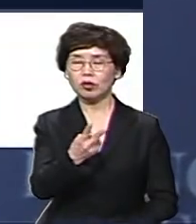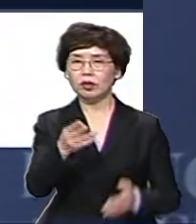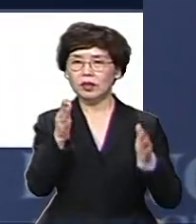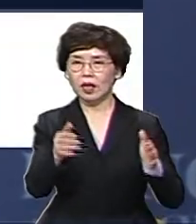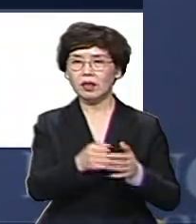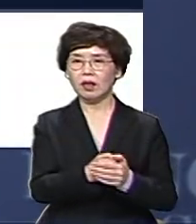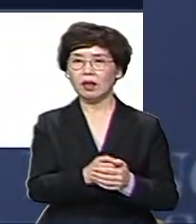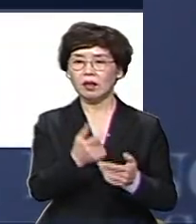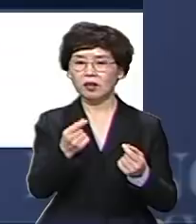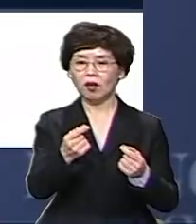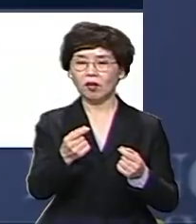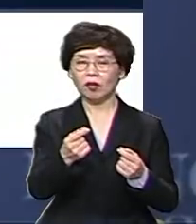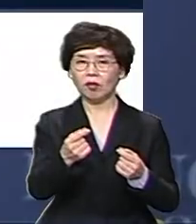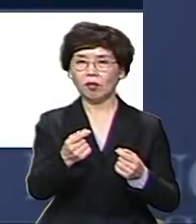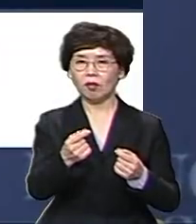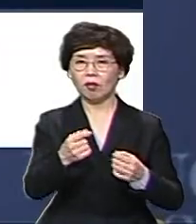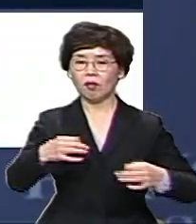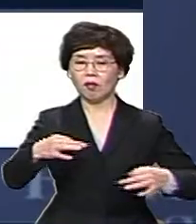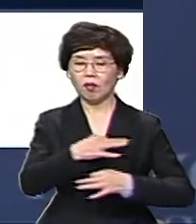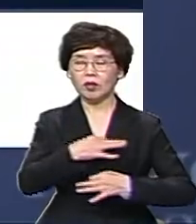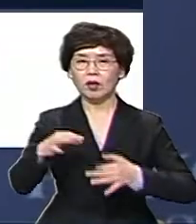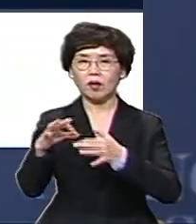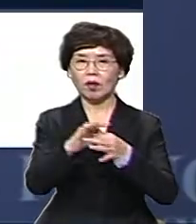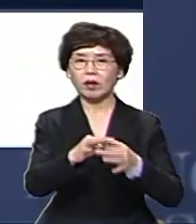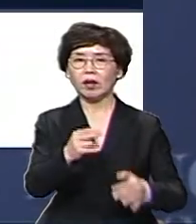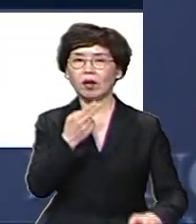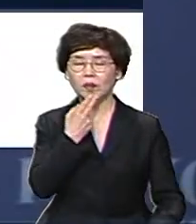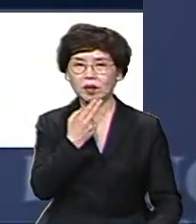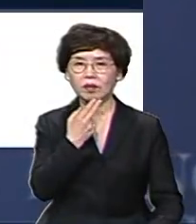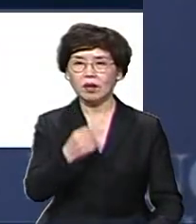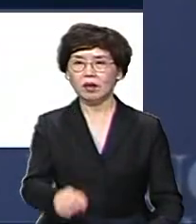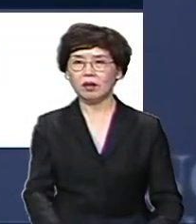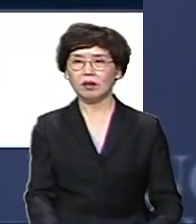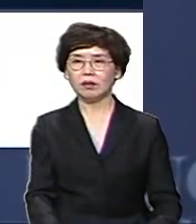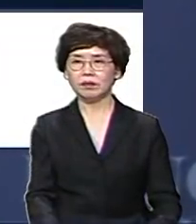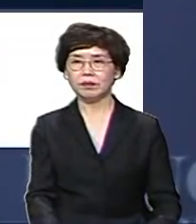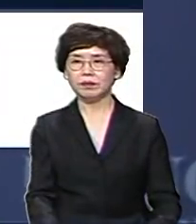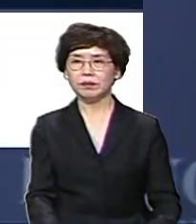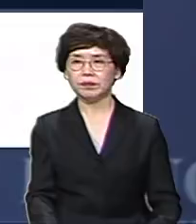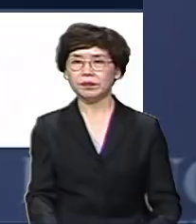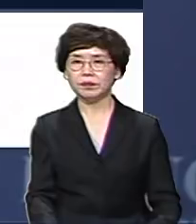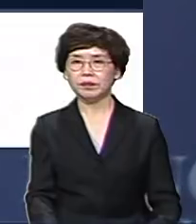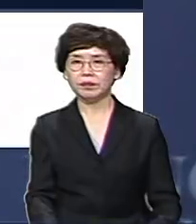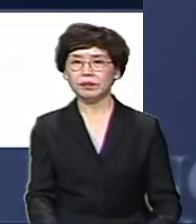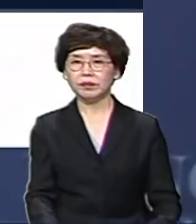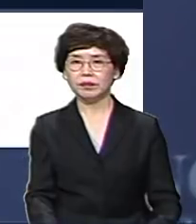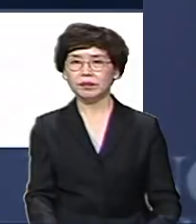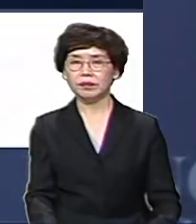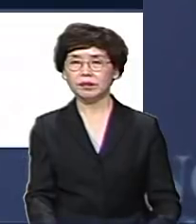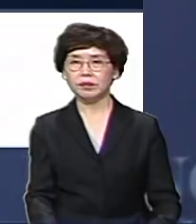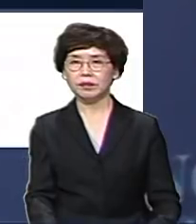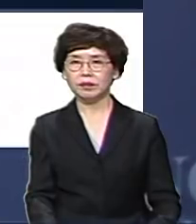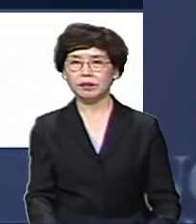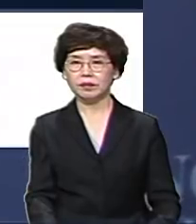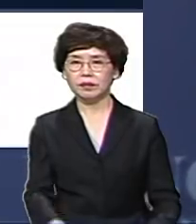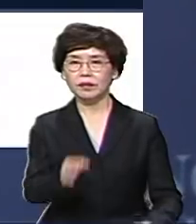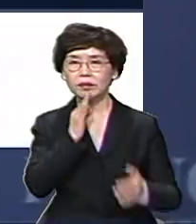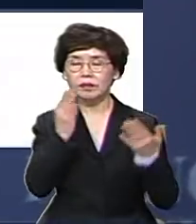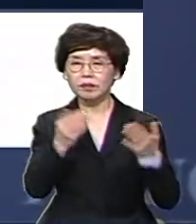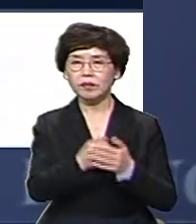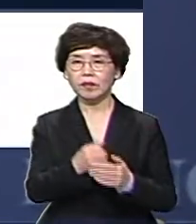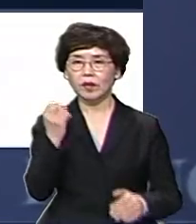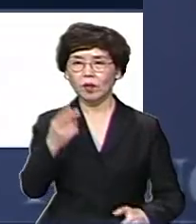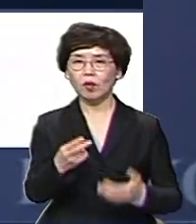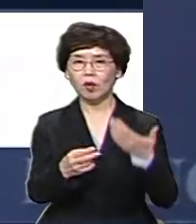no collusion이다. 그러니까 협잡이 없었다. 양쪽 사이에 부정한 그런 관계가 없었다는 말한 것은 잘한 것이라고 생각합니다.